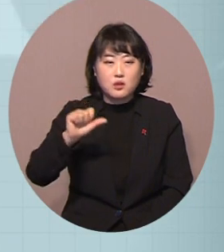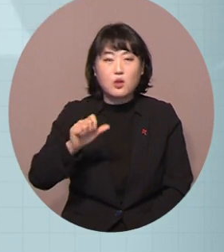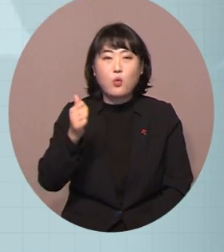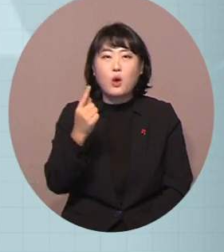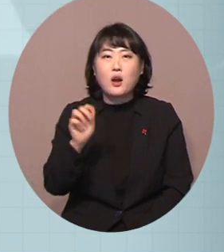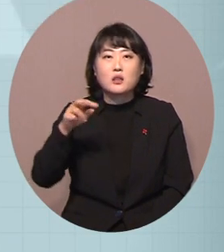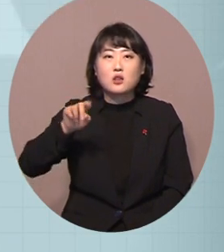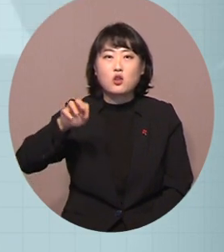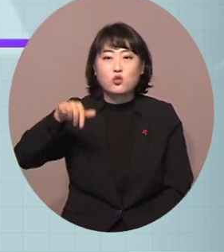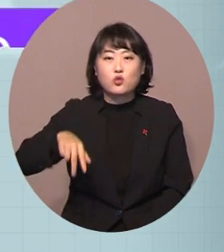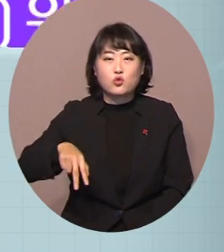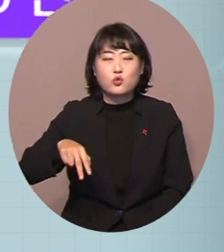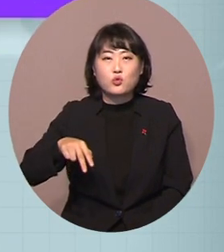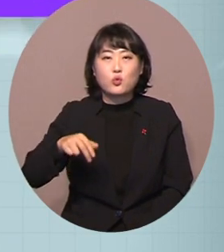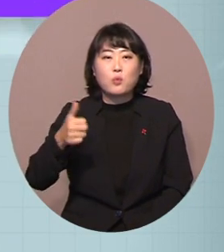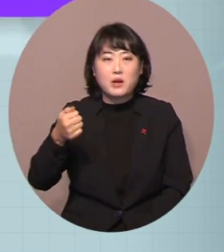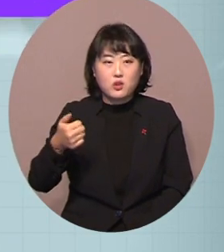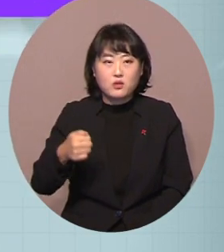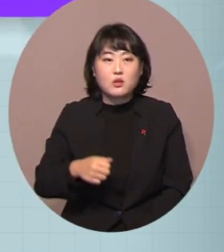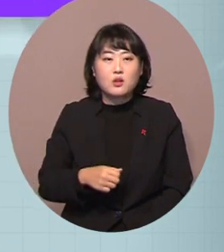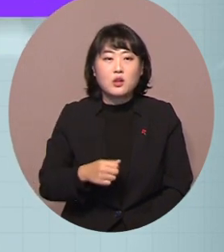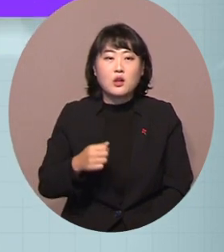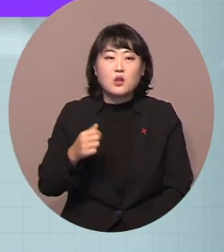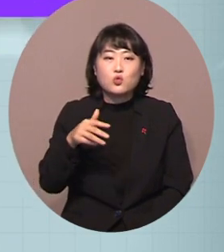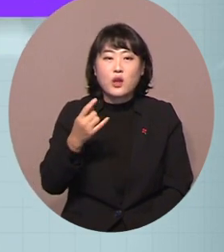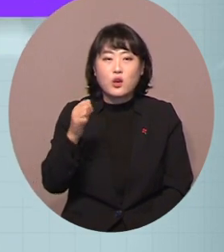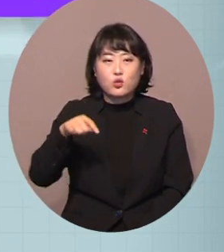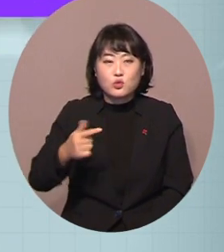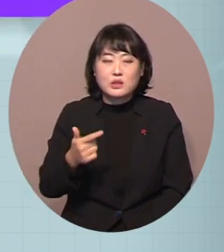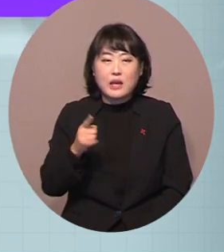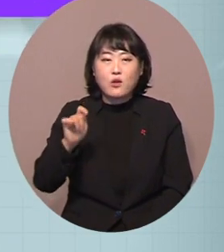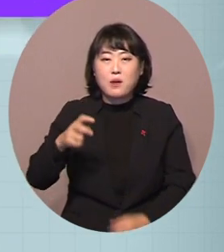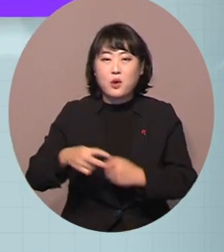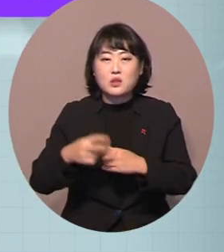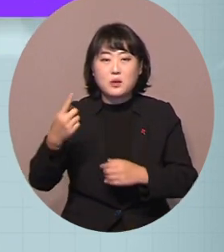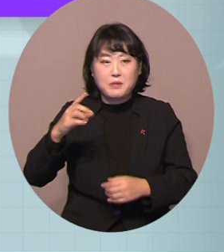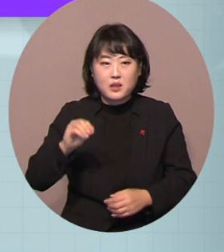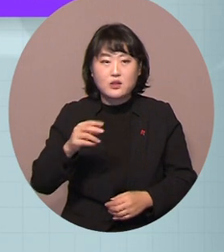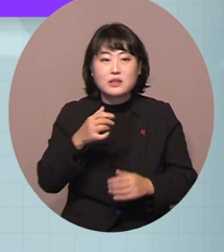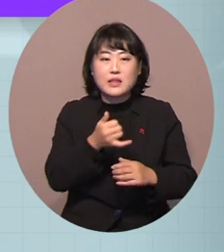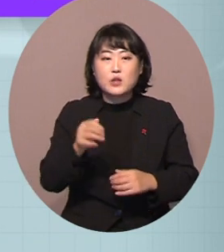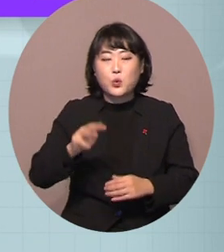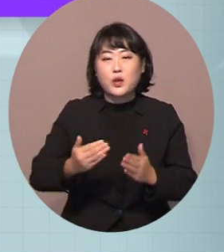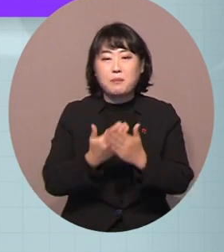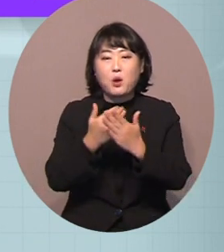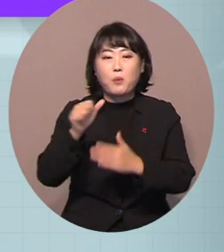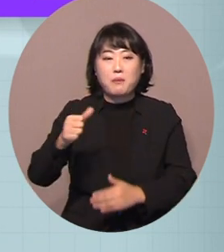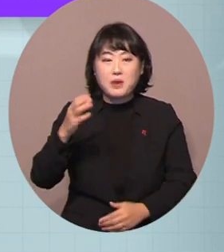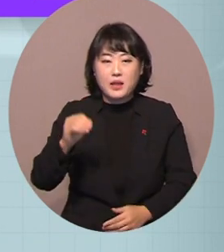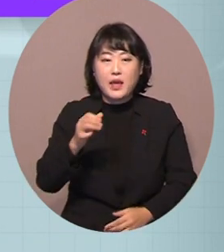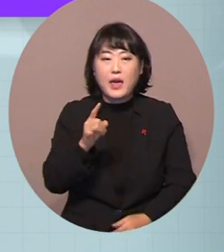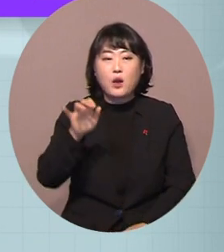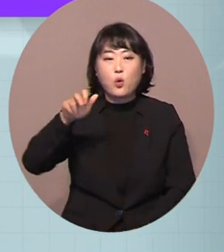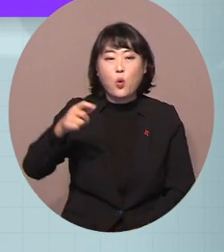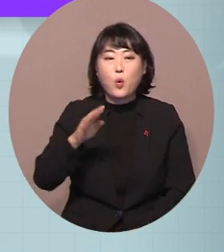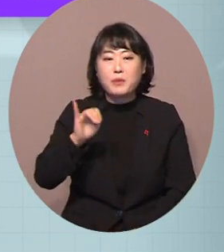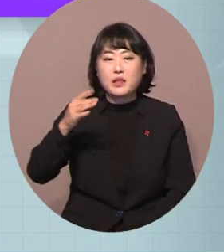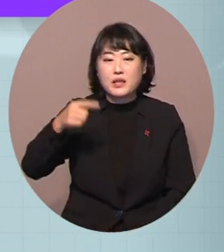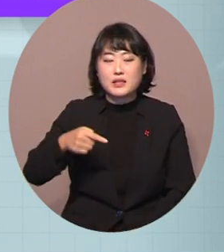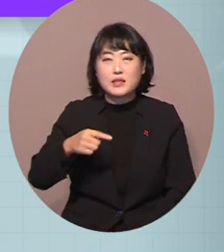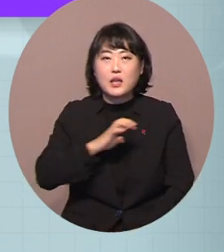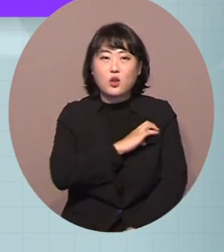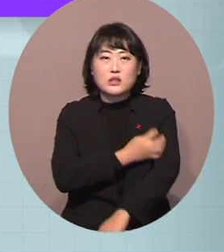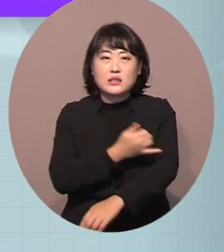원 최훈 내과 이연 1천만 원 주식회사 세종 개발 500만 원 주식회사 에코비트 에너지